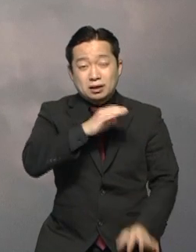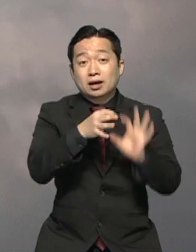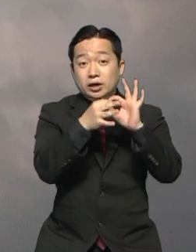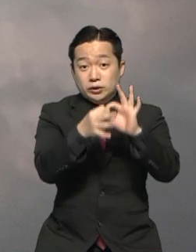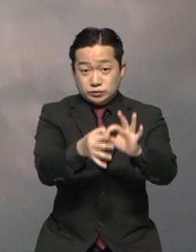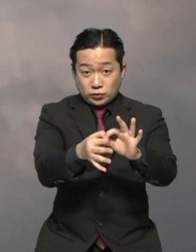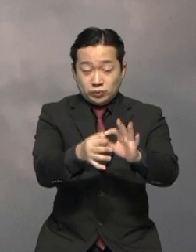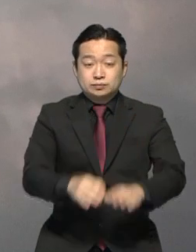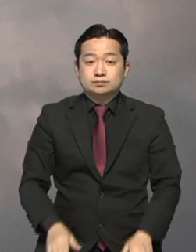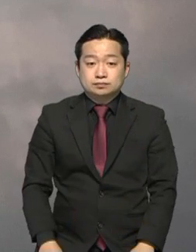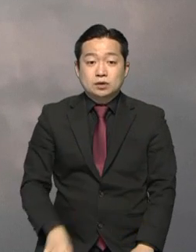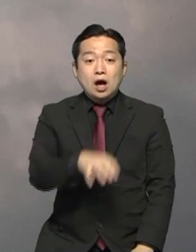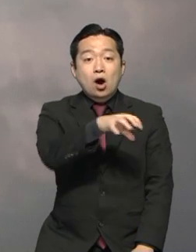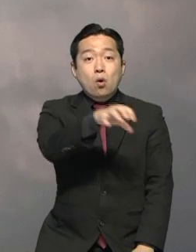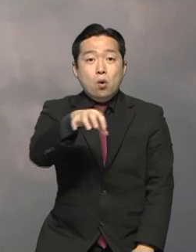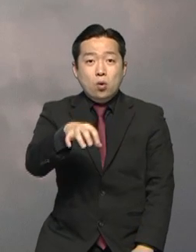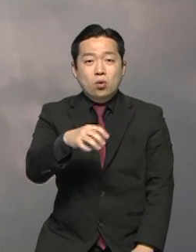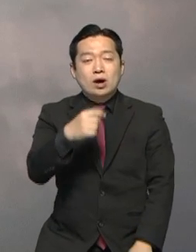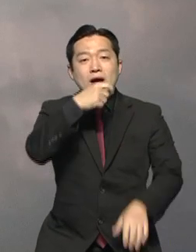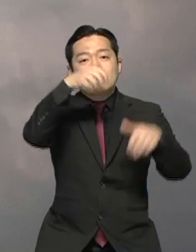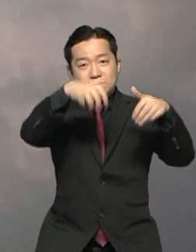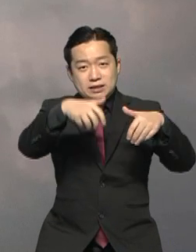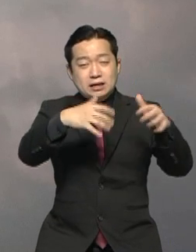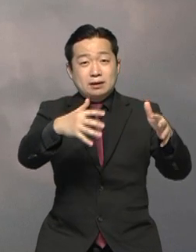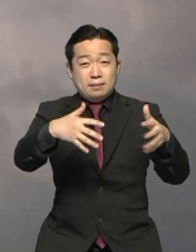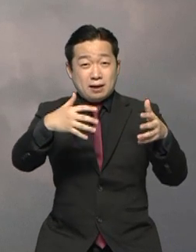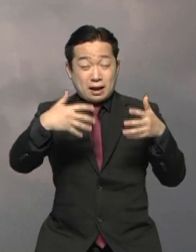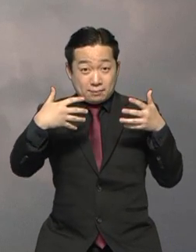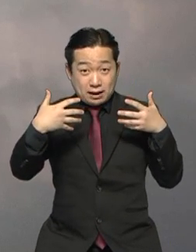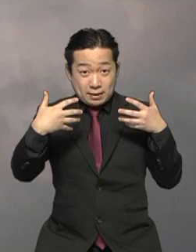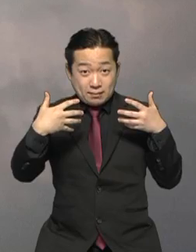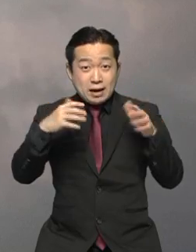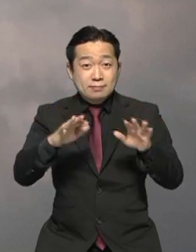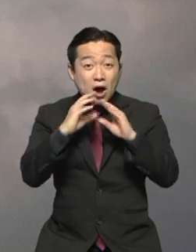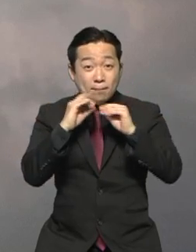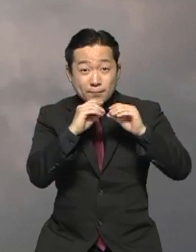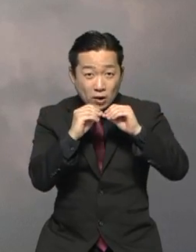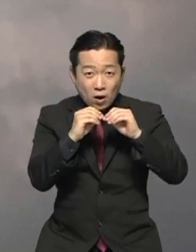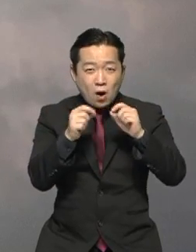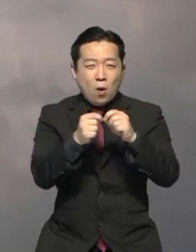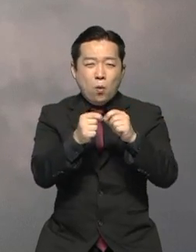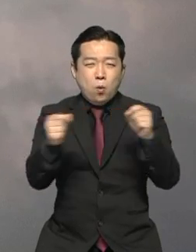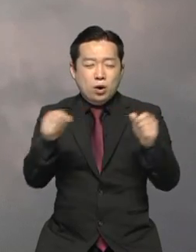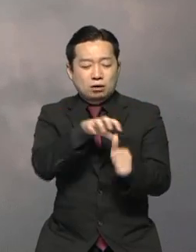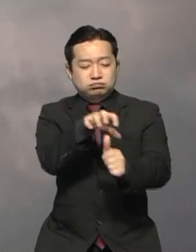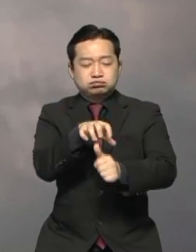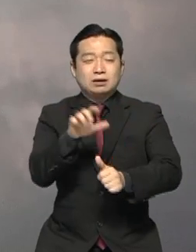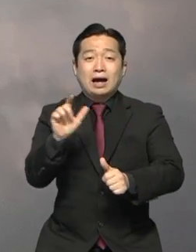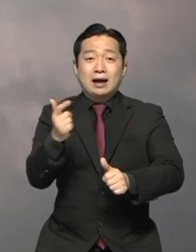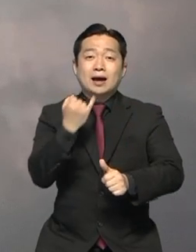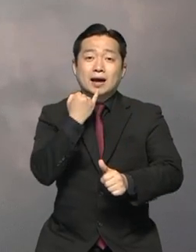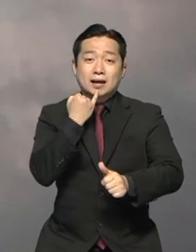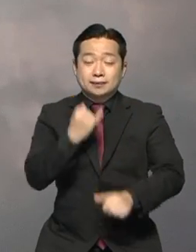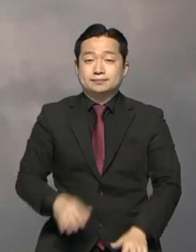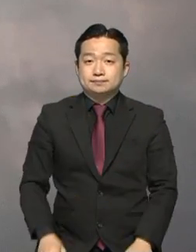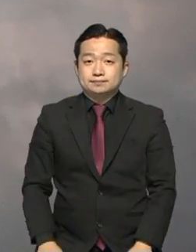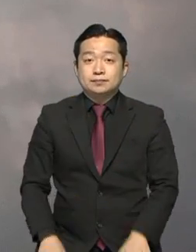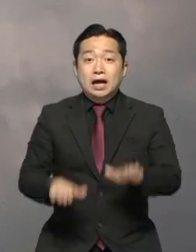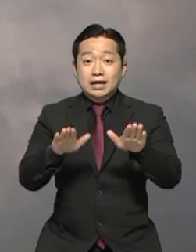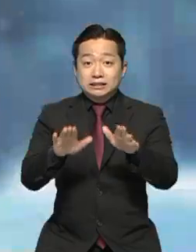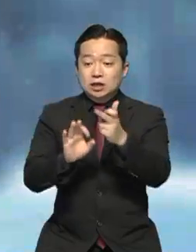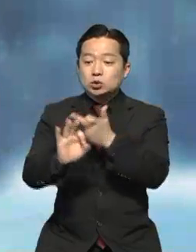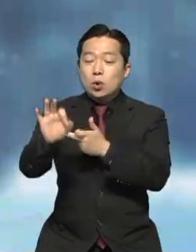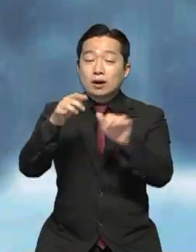텐데요. 그나마 곳곳에 비와 눈이 내리고 찬바람이 불면서 이번 먼지가 그렇게 오래 이어지지는 않겠습니다. 현재